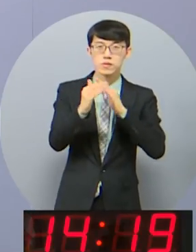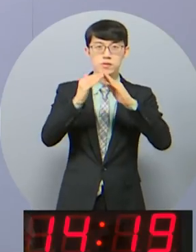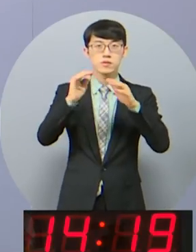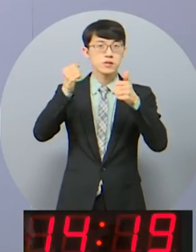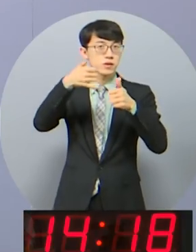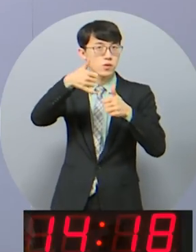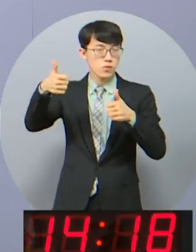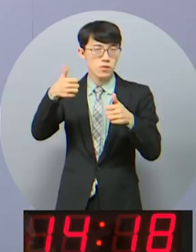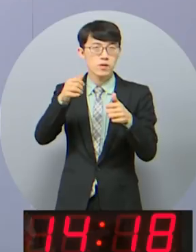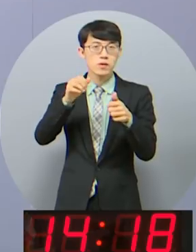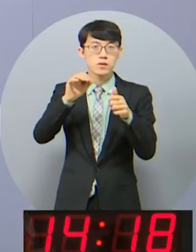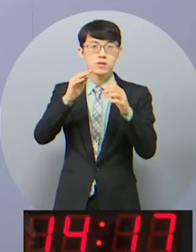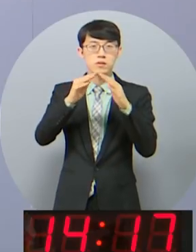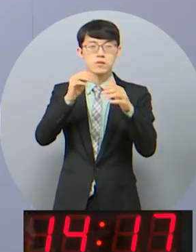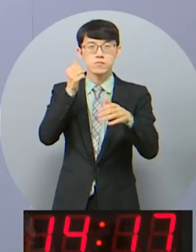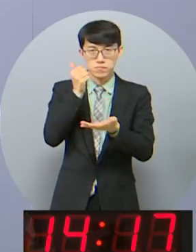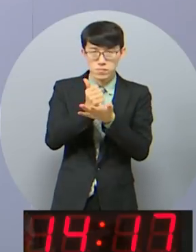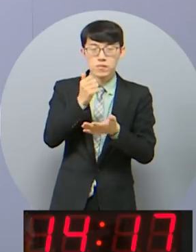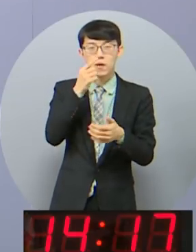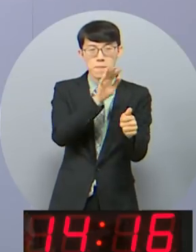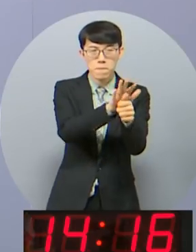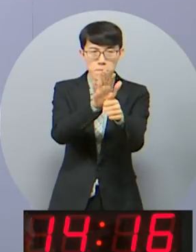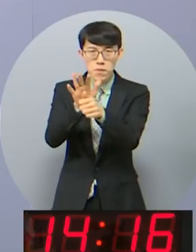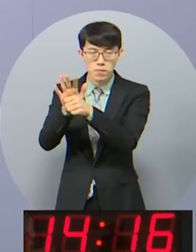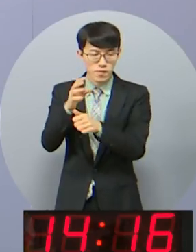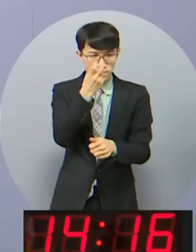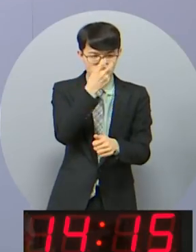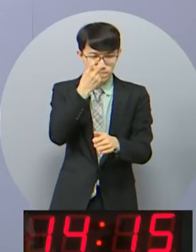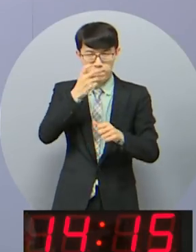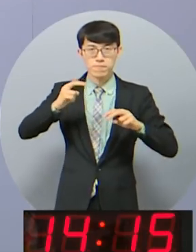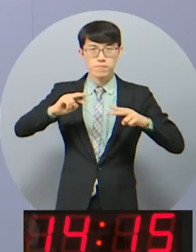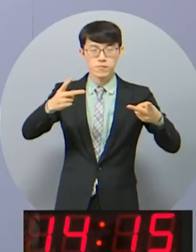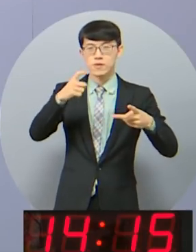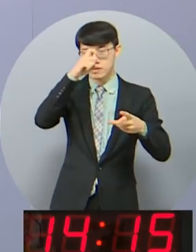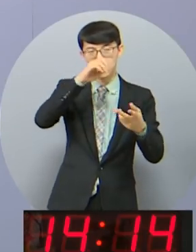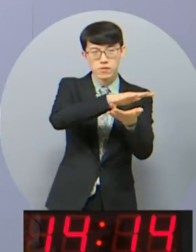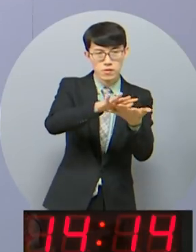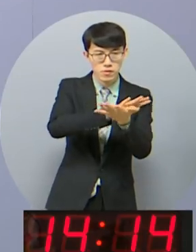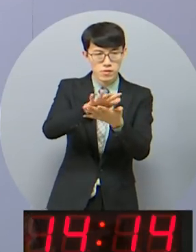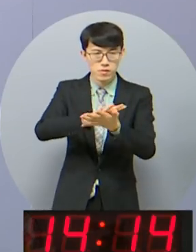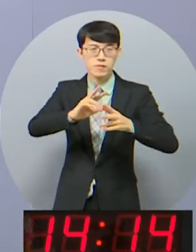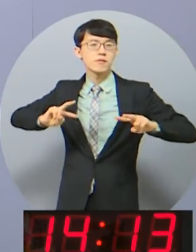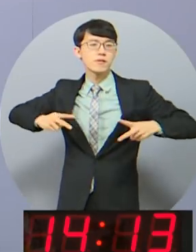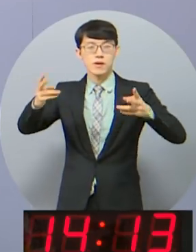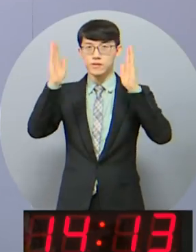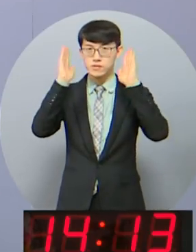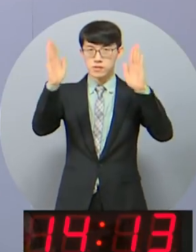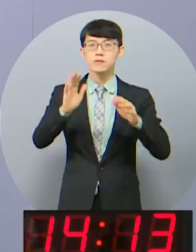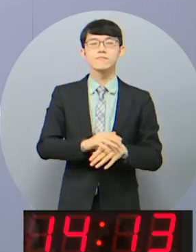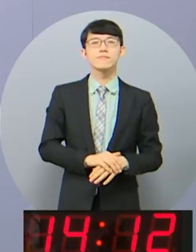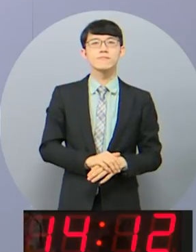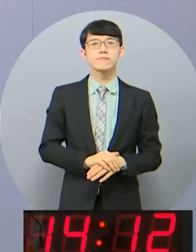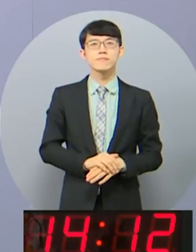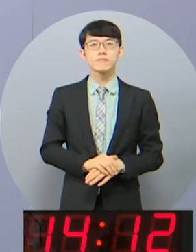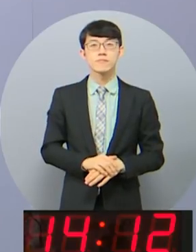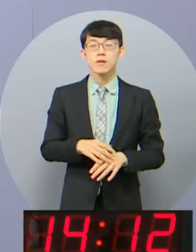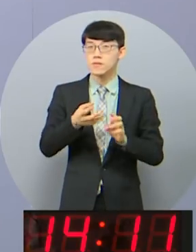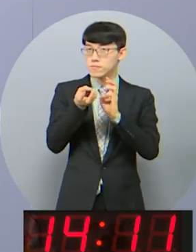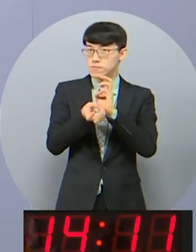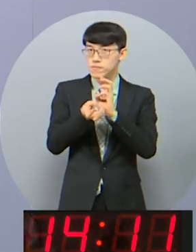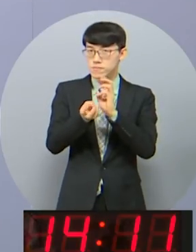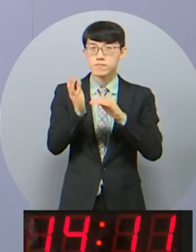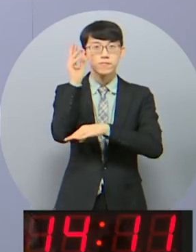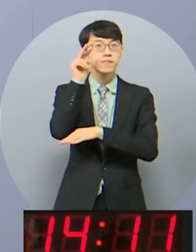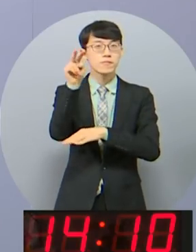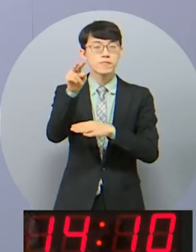凝聚拨乱反正的力量，为下一代与社会增加正能量。详细政见说明与